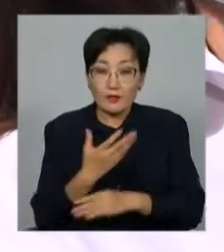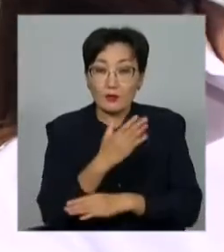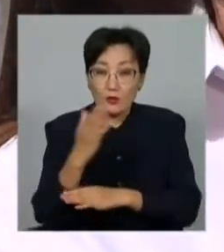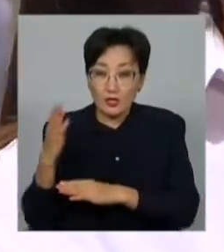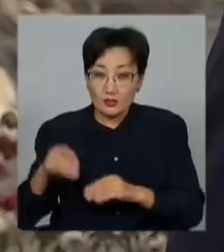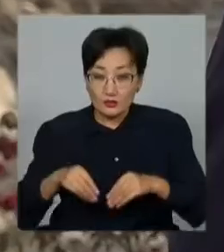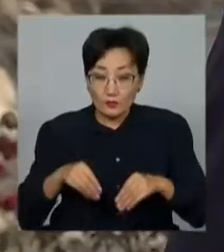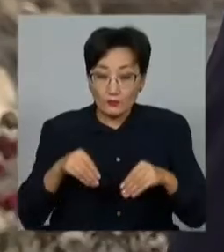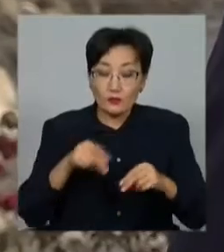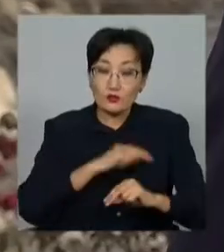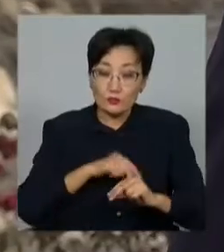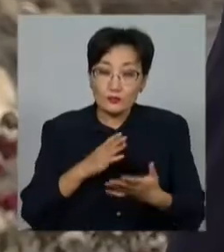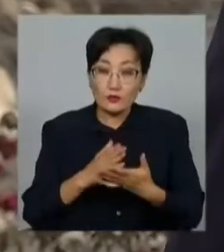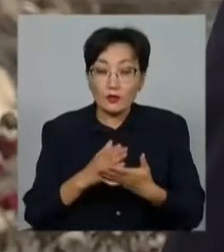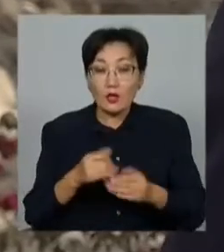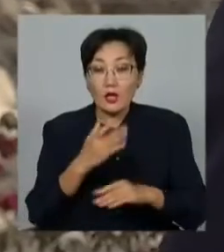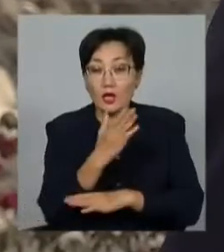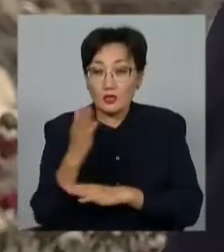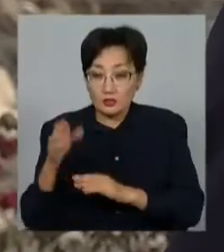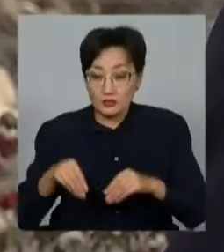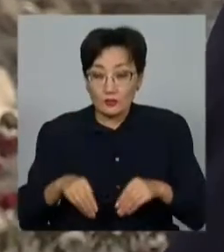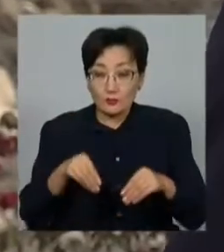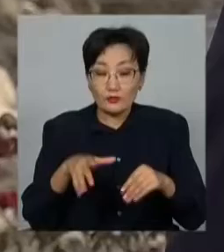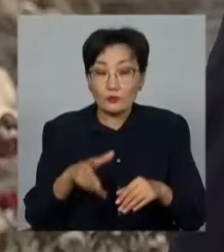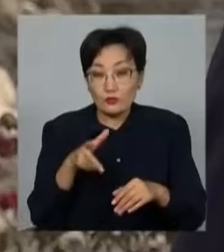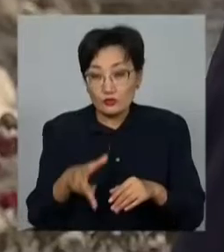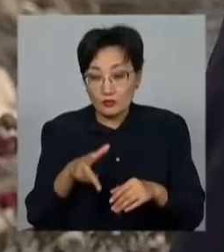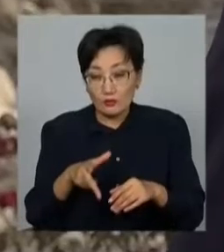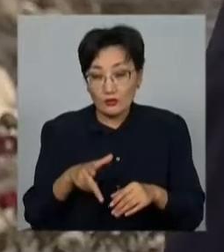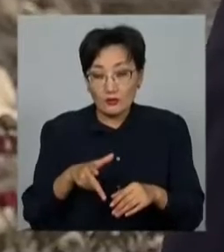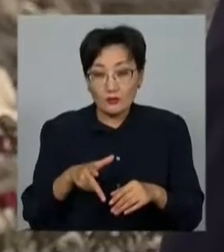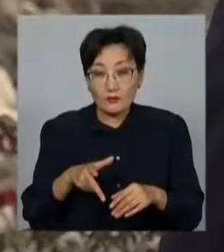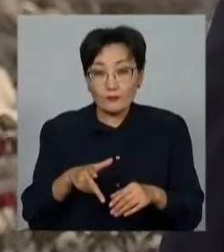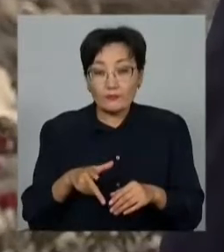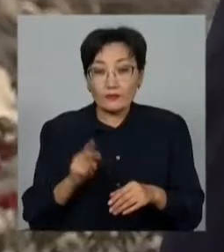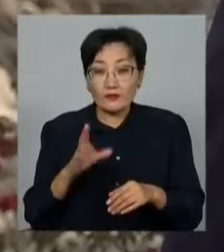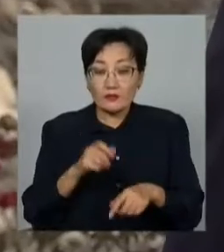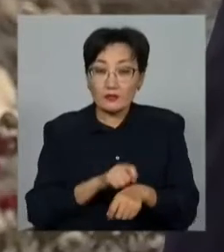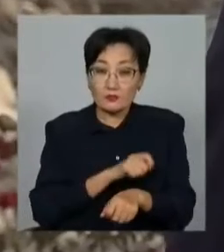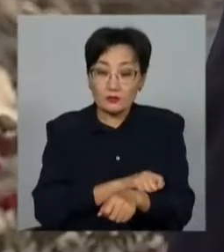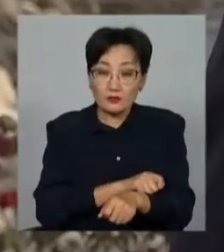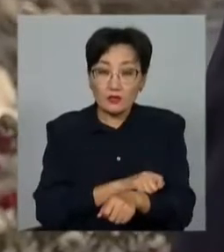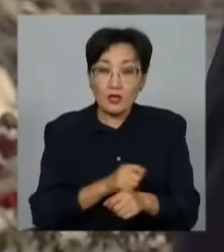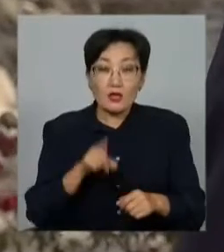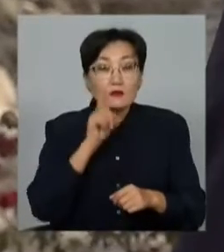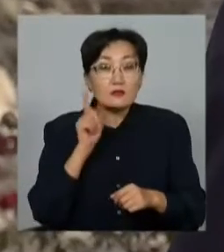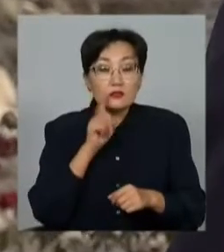ағаштар егілу жұмыстары бар. Сонымен қатар ағаштар егіледі. Және 3000 квадрат метр жаңағы